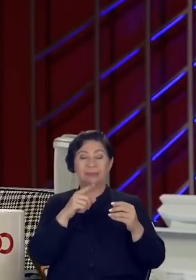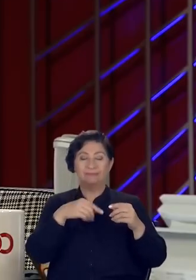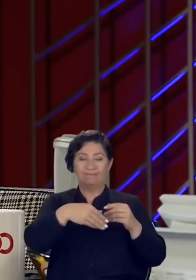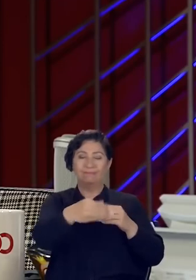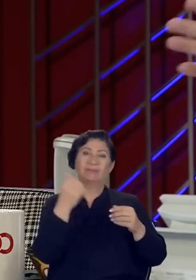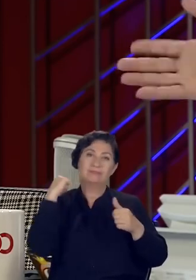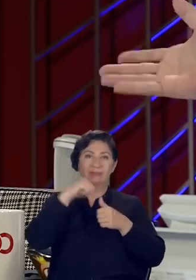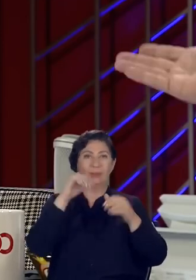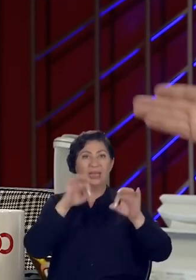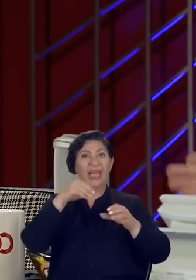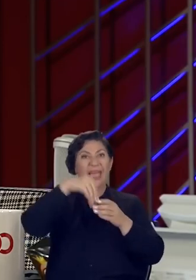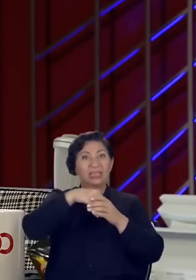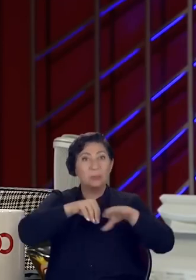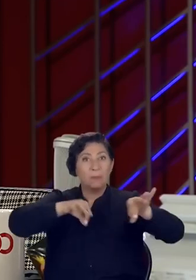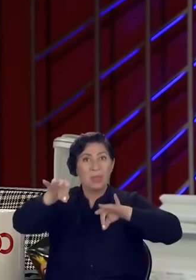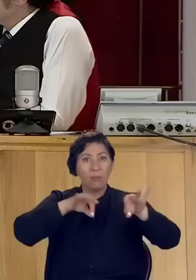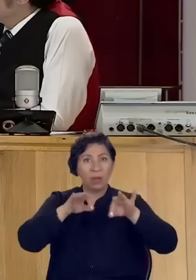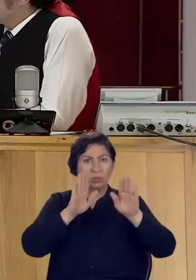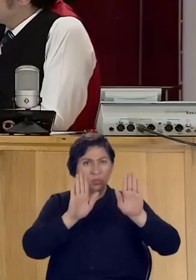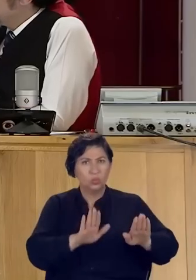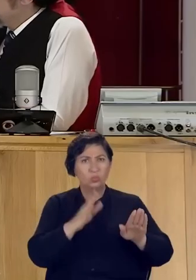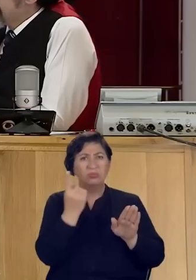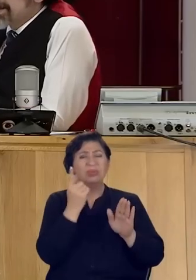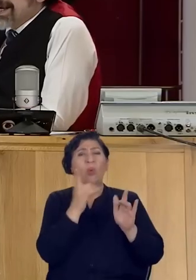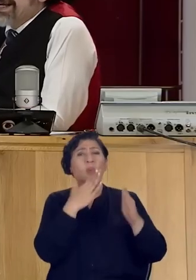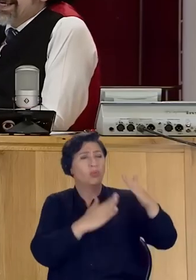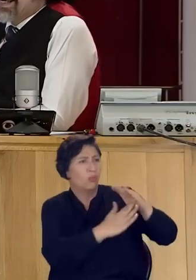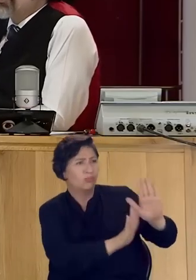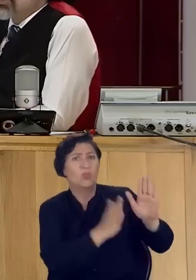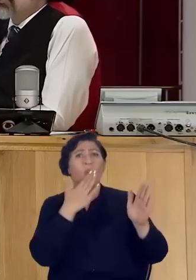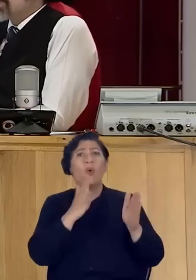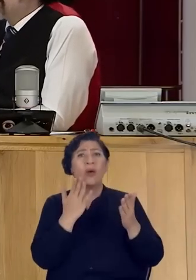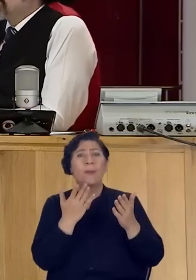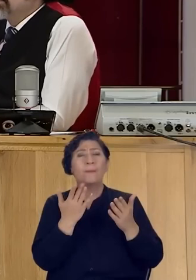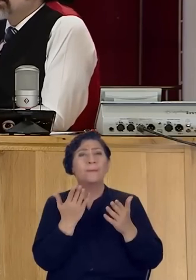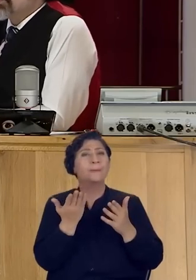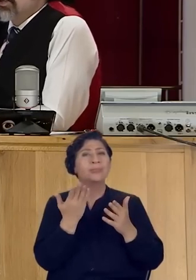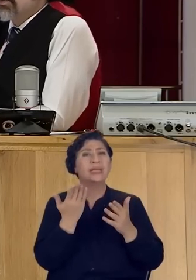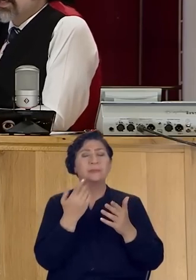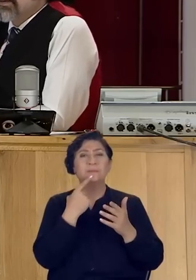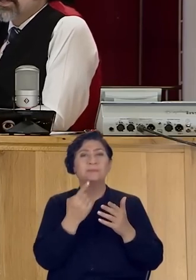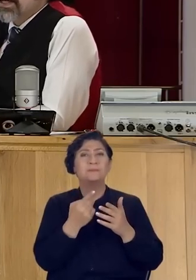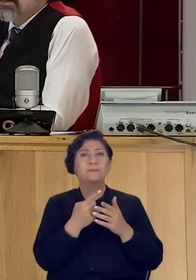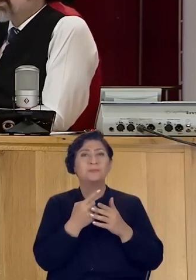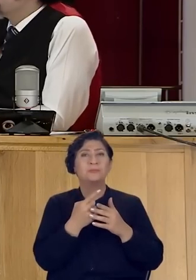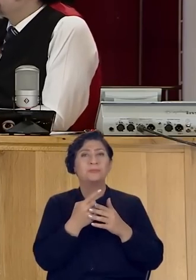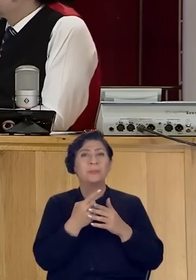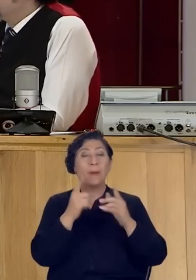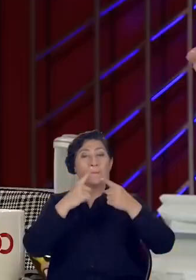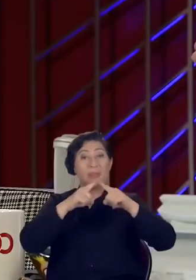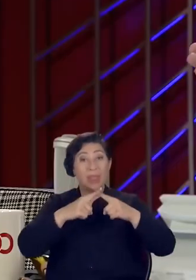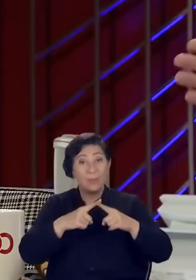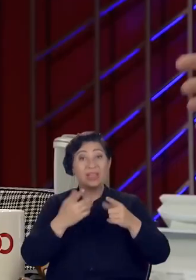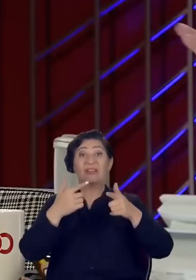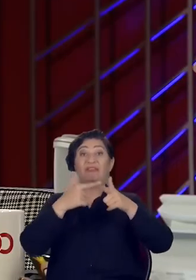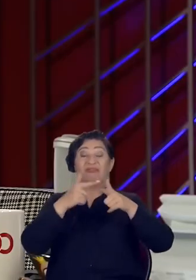tekrar diplomamı aldım. İç mimari dondurulacak bir şey mi? Dondurulacak bir şey değil. Yani mesela şey olsaydı, nasıl söyleyeyim size, mesela matematik